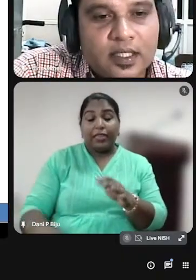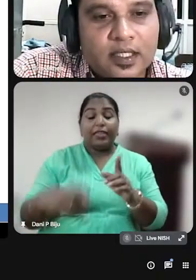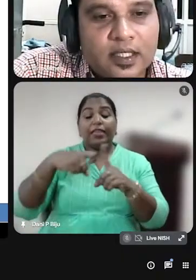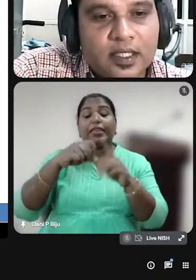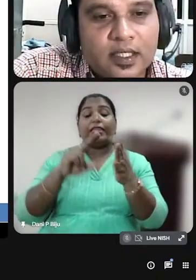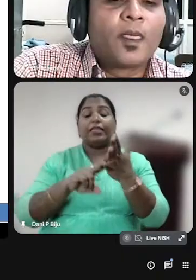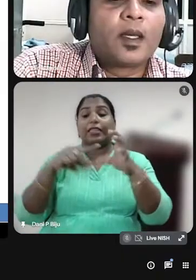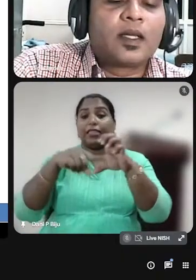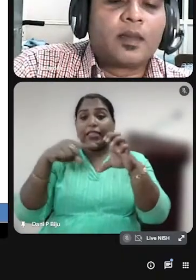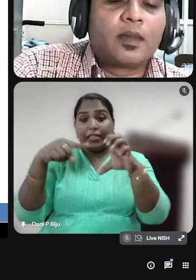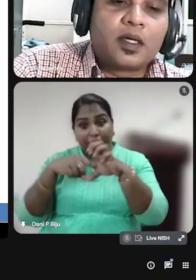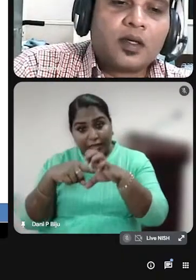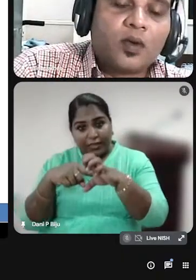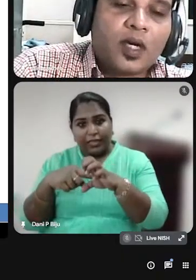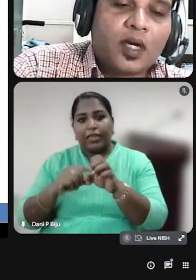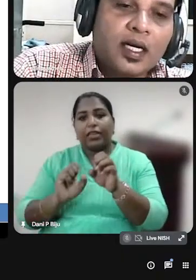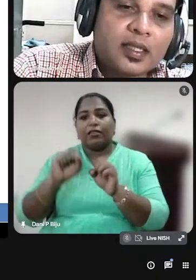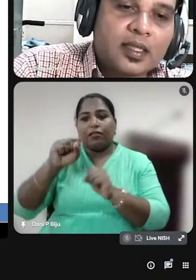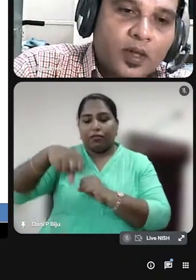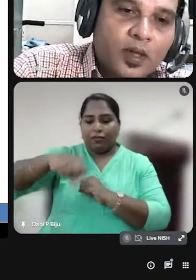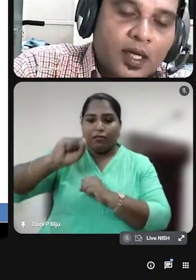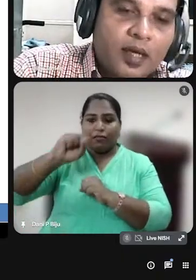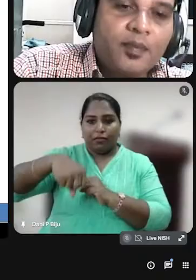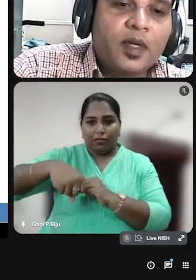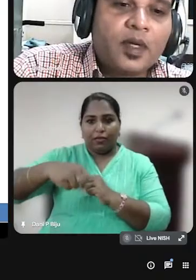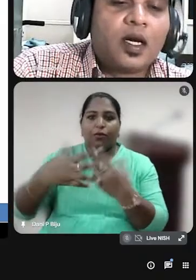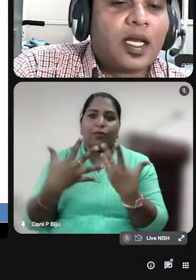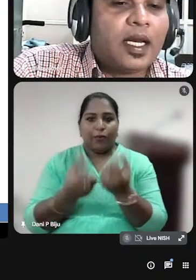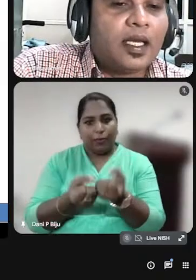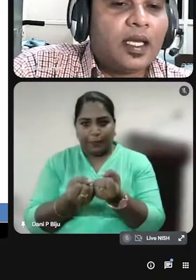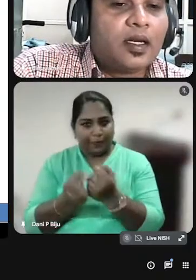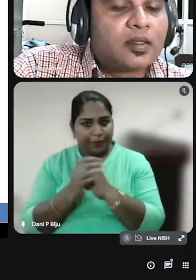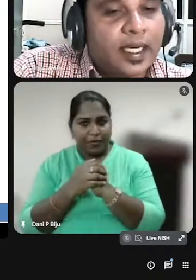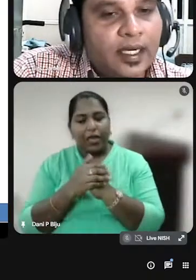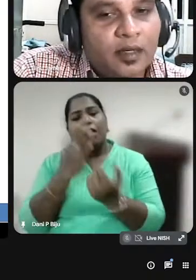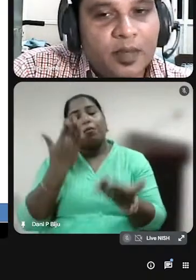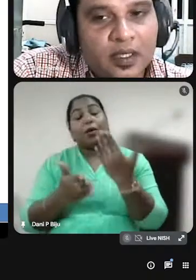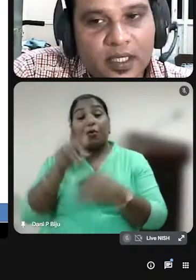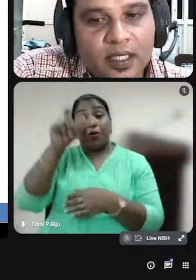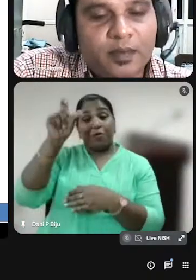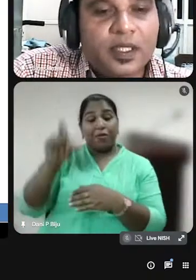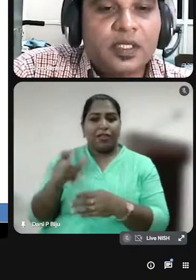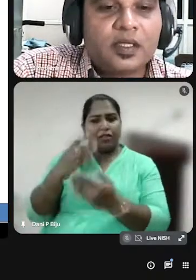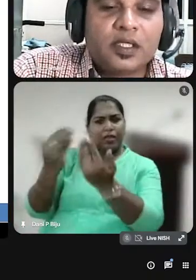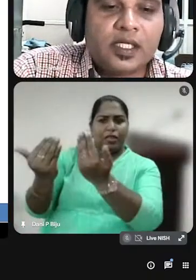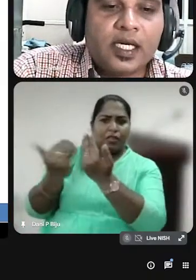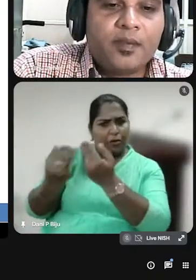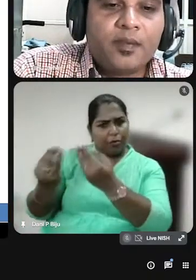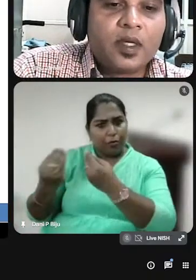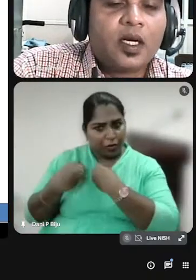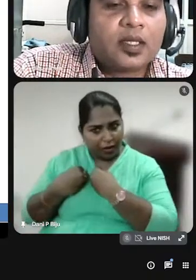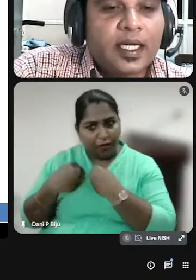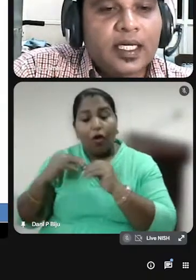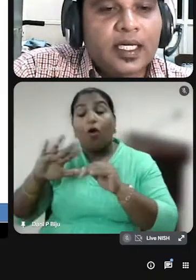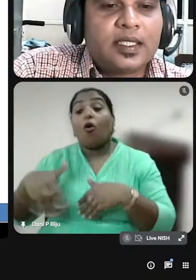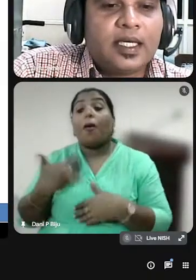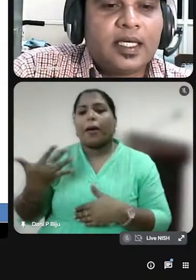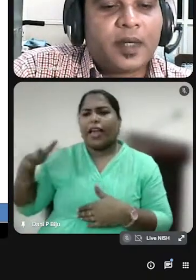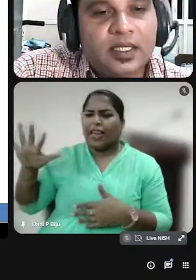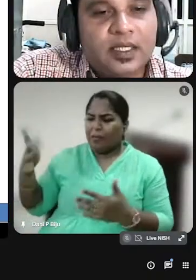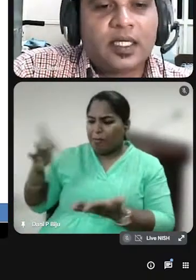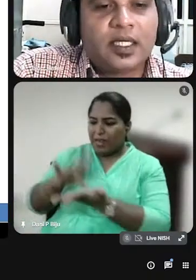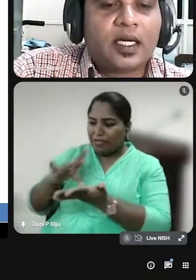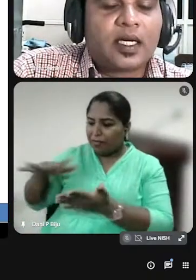എക്സസൈസ് ചെയ്യുമ്പോൾ നമുക്ക് ഒരാളുടെ സപ്പോർട്ട് എടുക്കാം, അല്ലെങ്കിൽ സൈഡിൽ ഭിത്തിയിൽ പിടിച്ചു നിന്ന് ചെയ്യാം, തനിയെ